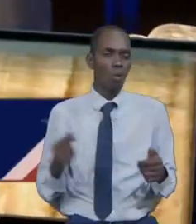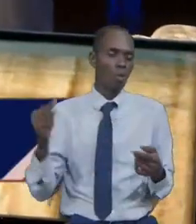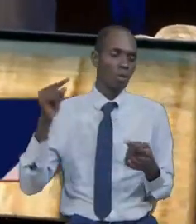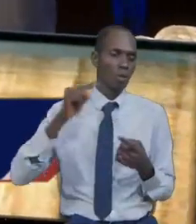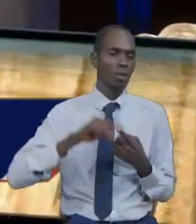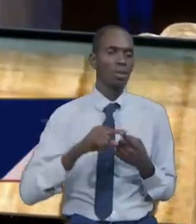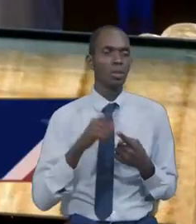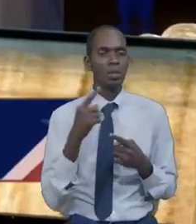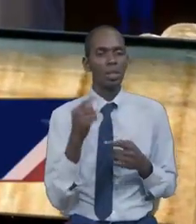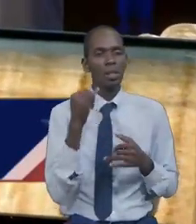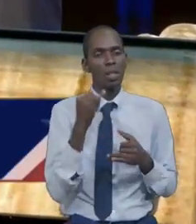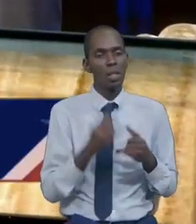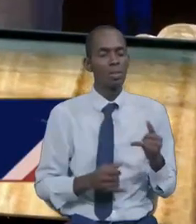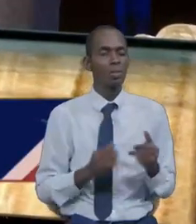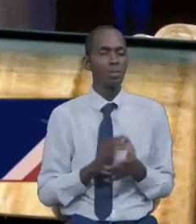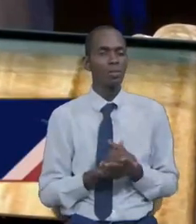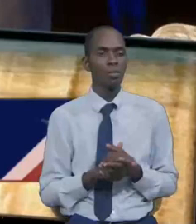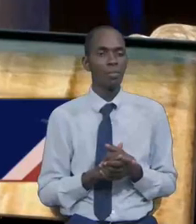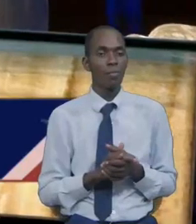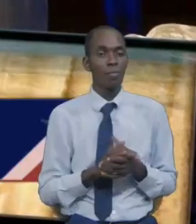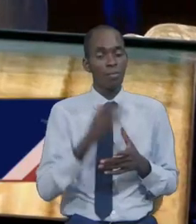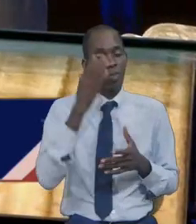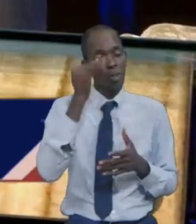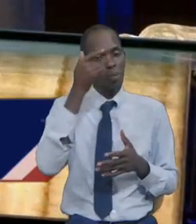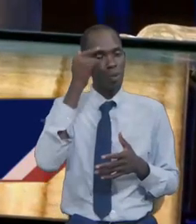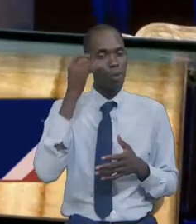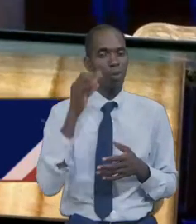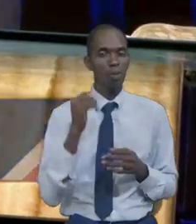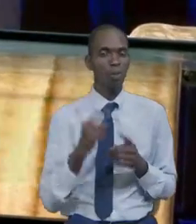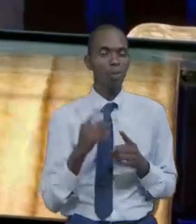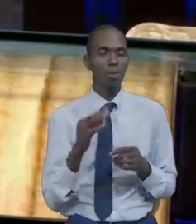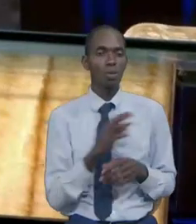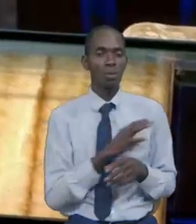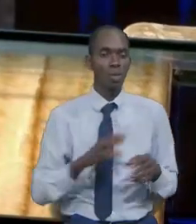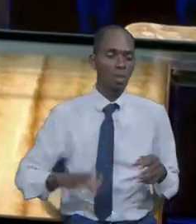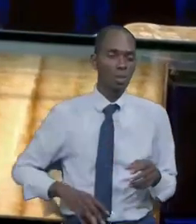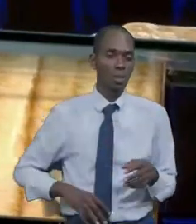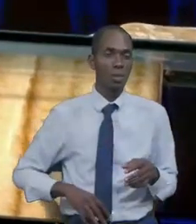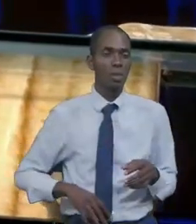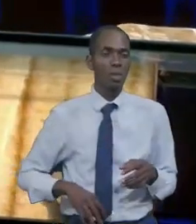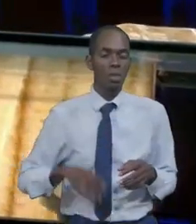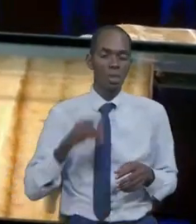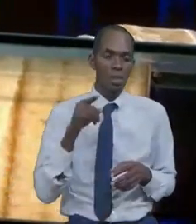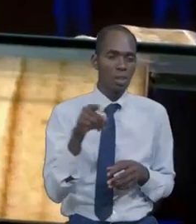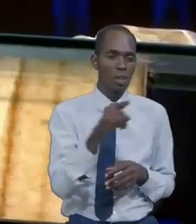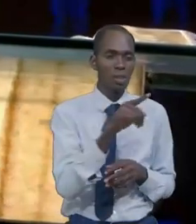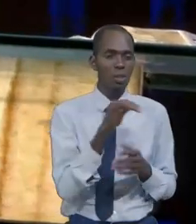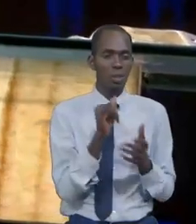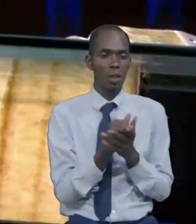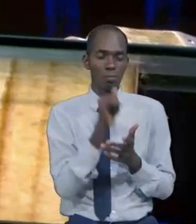jusqu'à la fin. Pourquoi? À cause de la parole de Christ. Celui qui persévérera